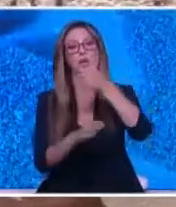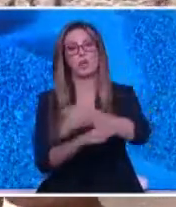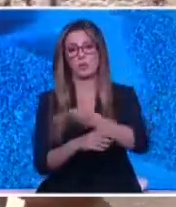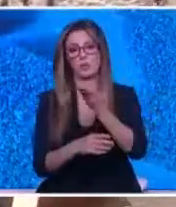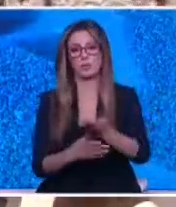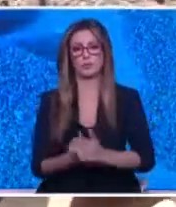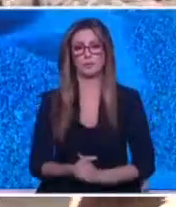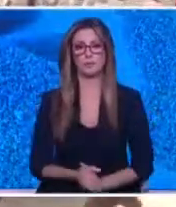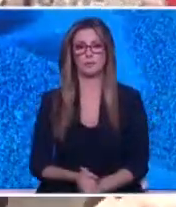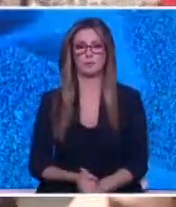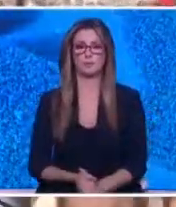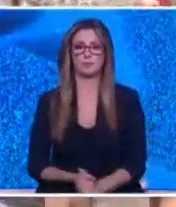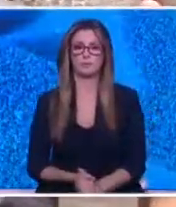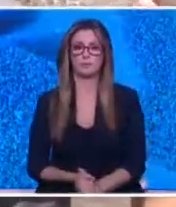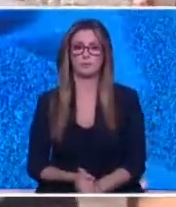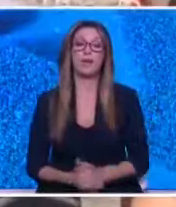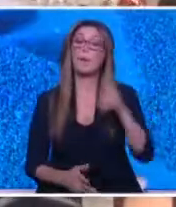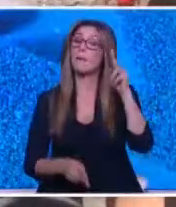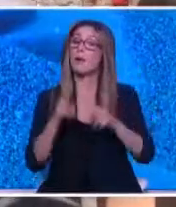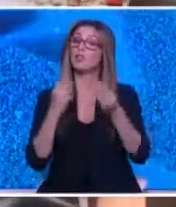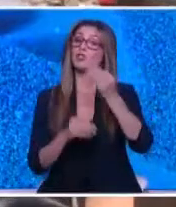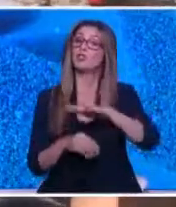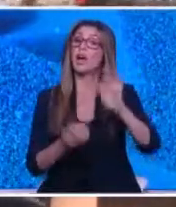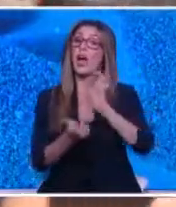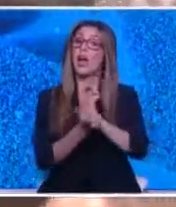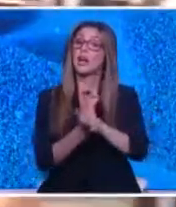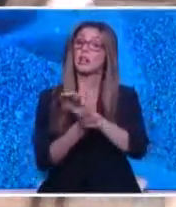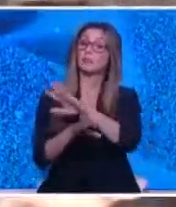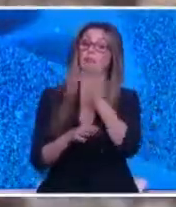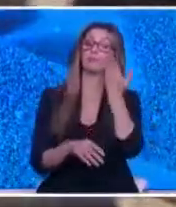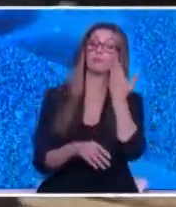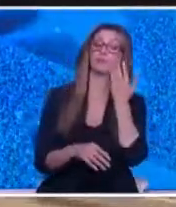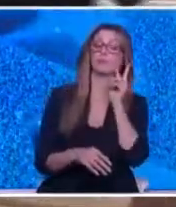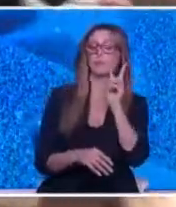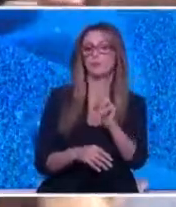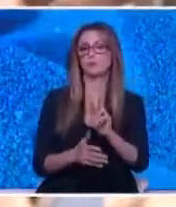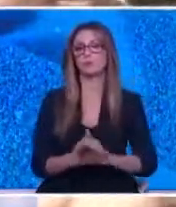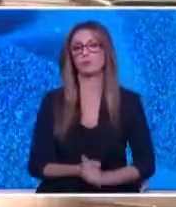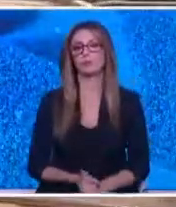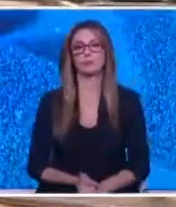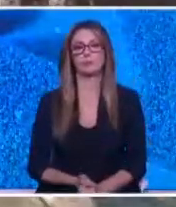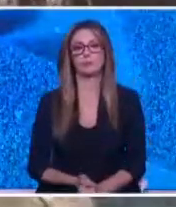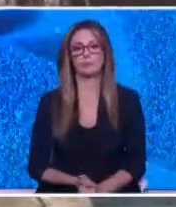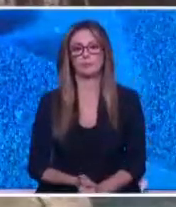havuzlarına girmeye devam ediyorlar. Bazı çocukların aileleri de kenarda onları izliyor.